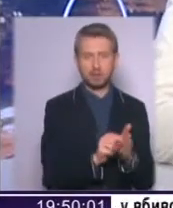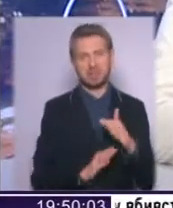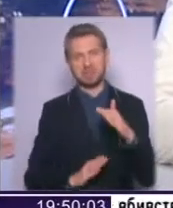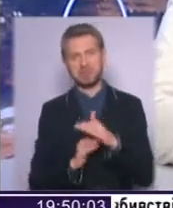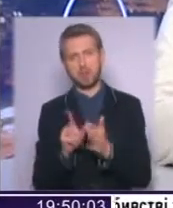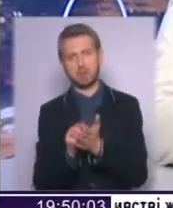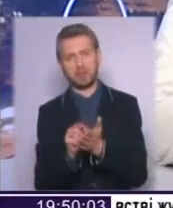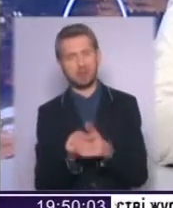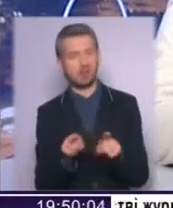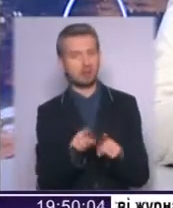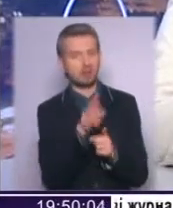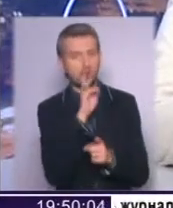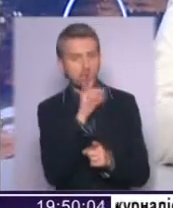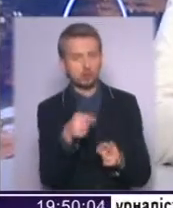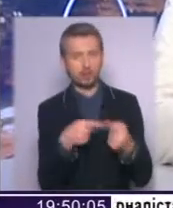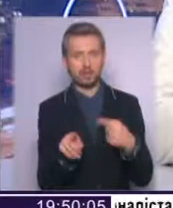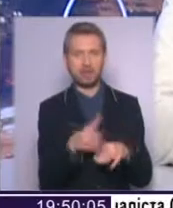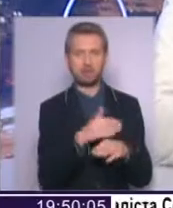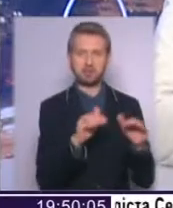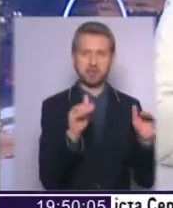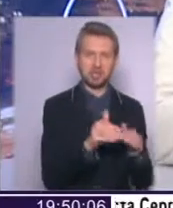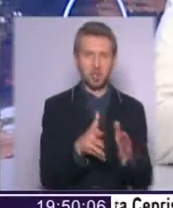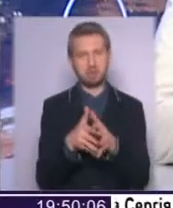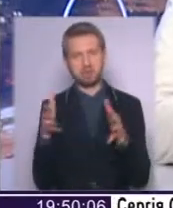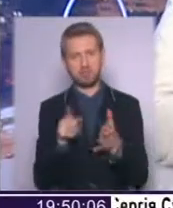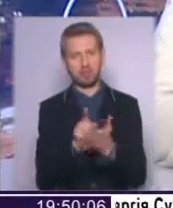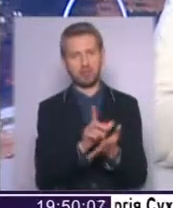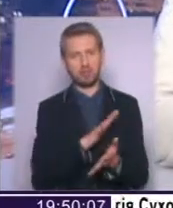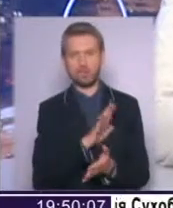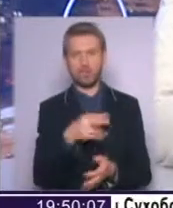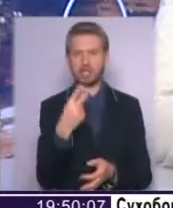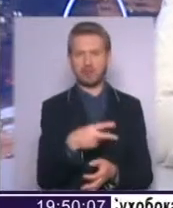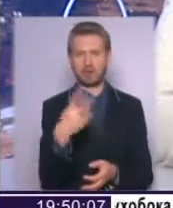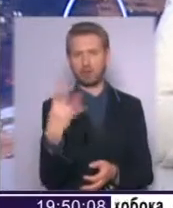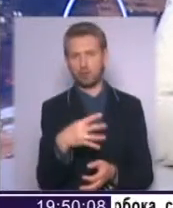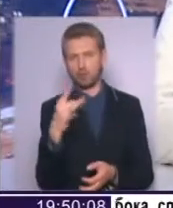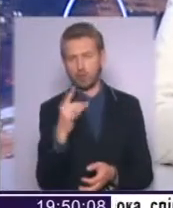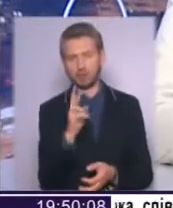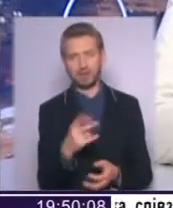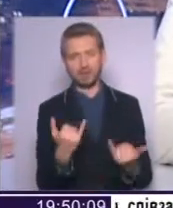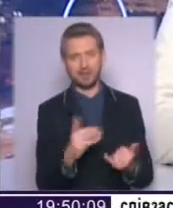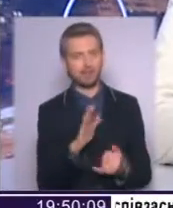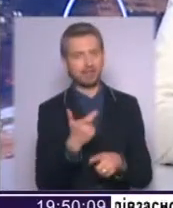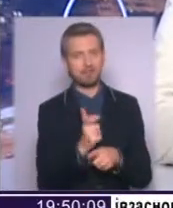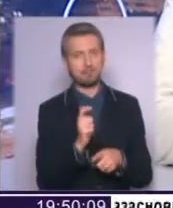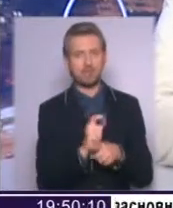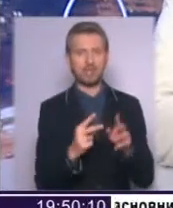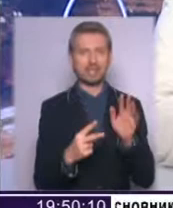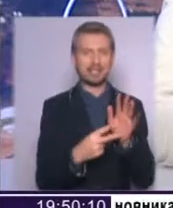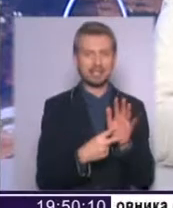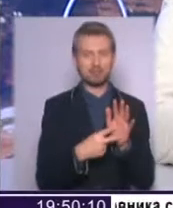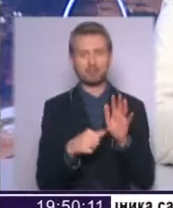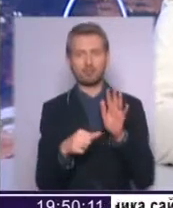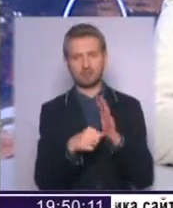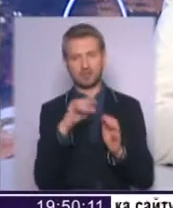само і зарплати, що різниця між мінімальною і максимальною бути повинна не 20-40 разів, так як є зараз, а не більше 7 або